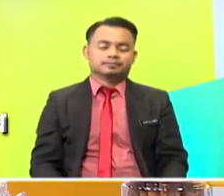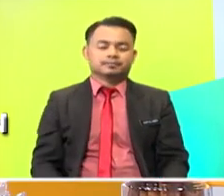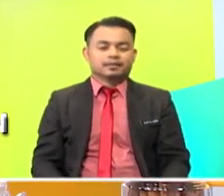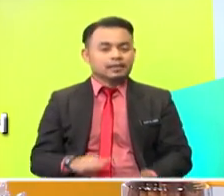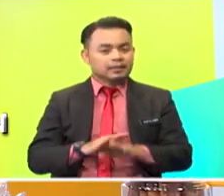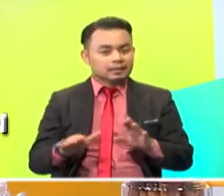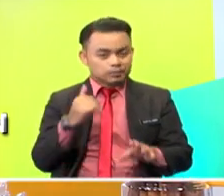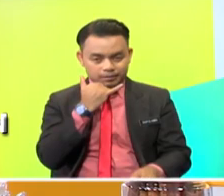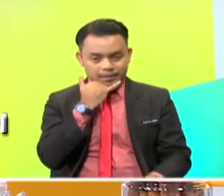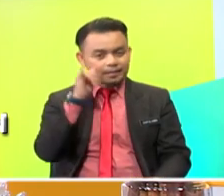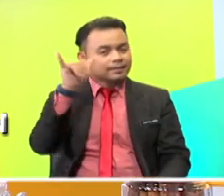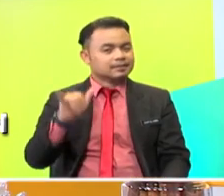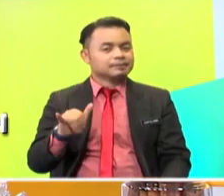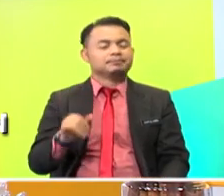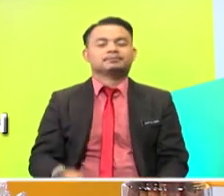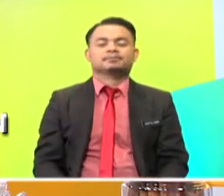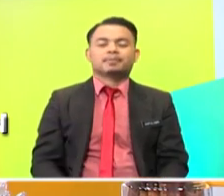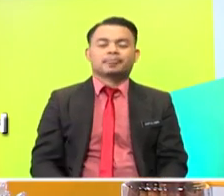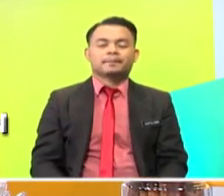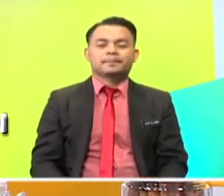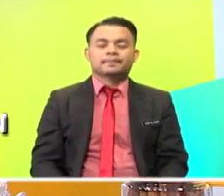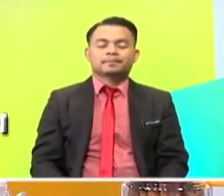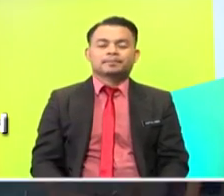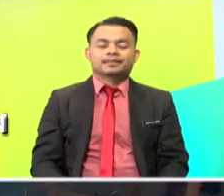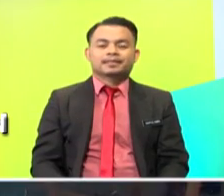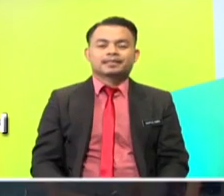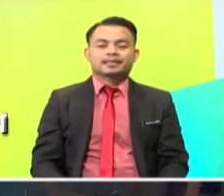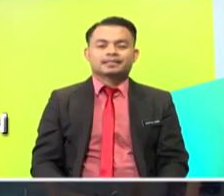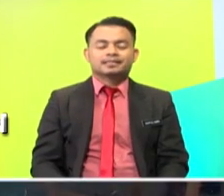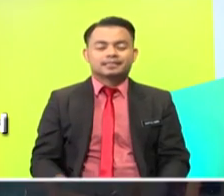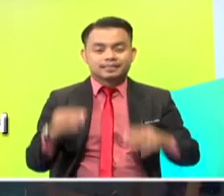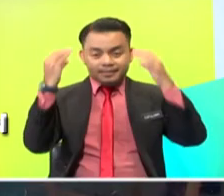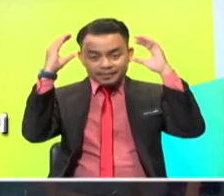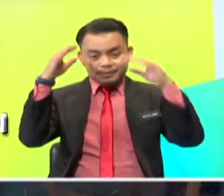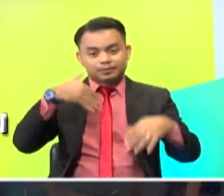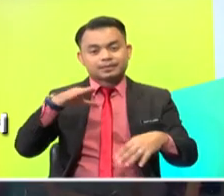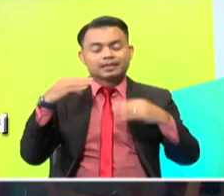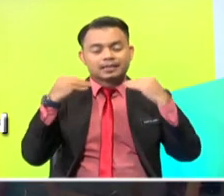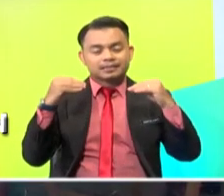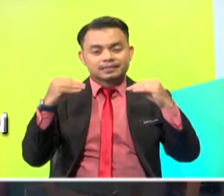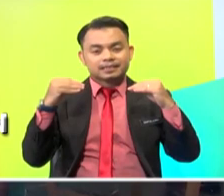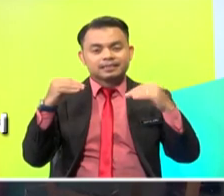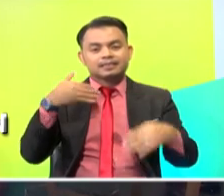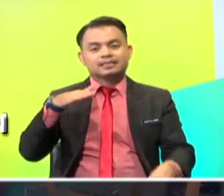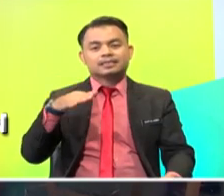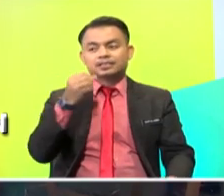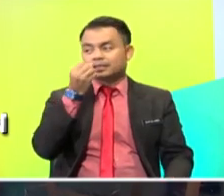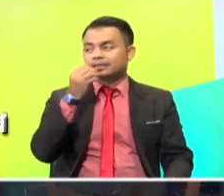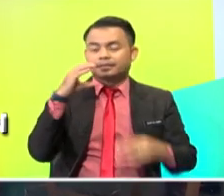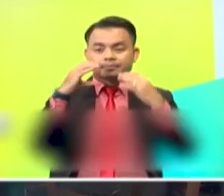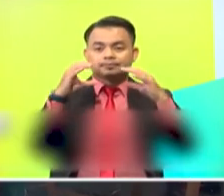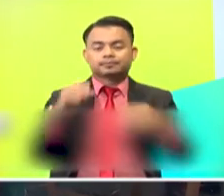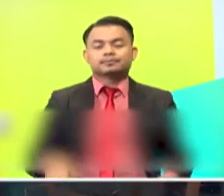etoxilat Bisikku ah kita chiguhagu data-data ajakan tidak beritahu ah jadi